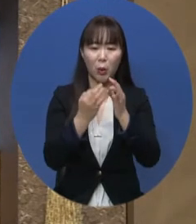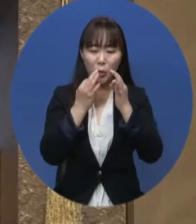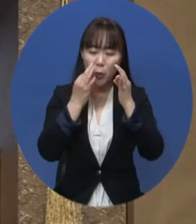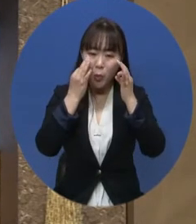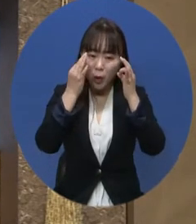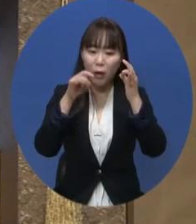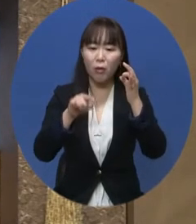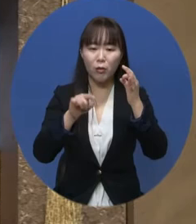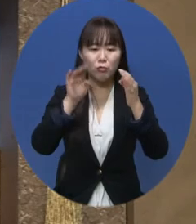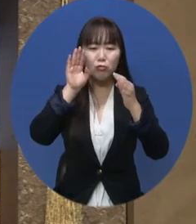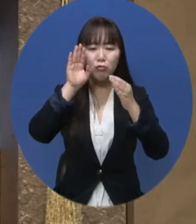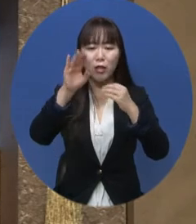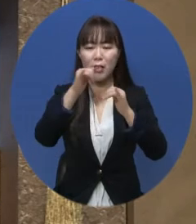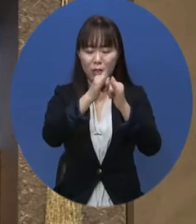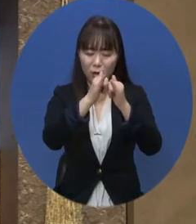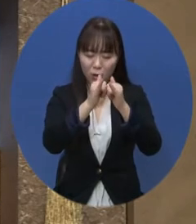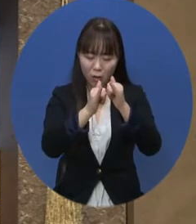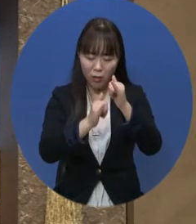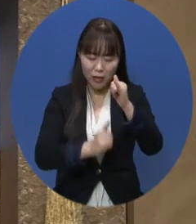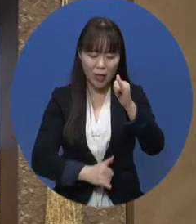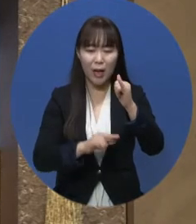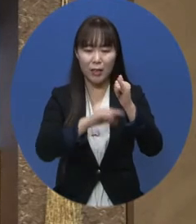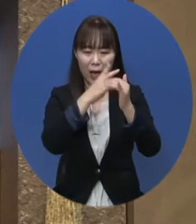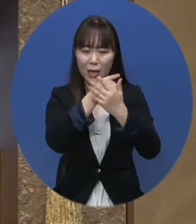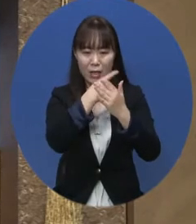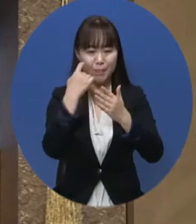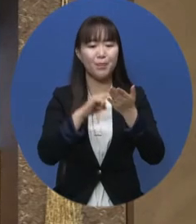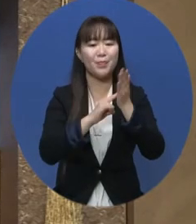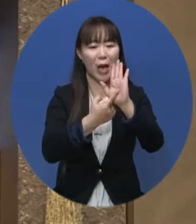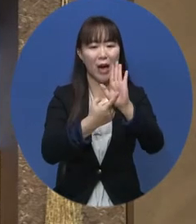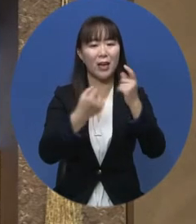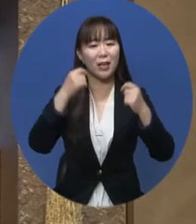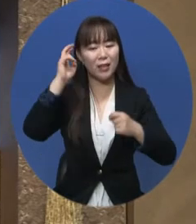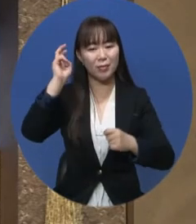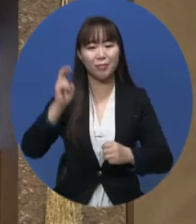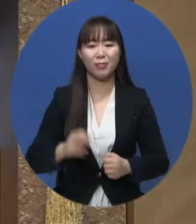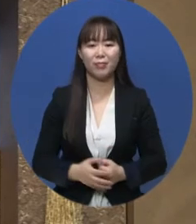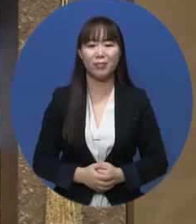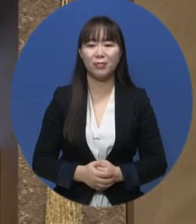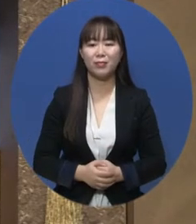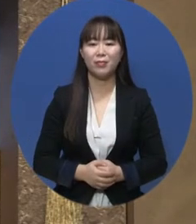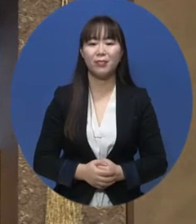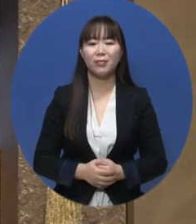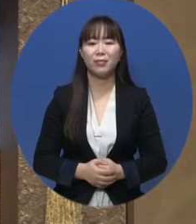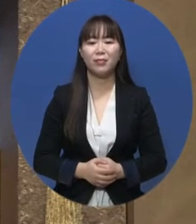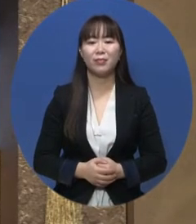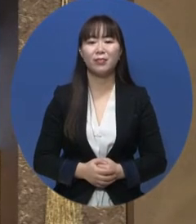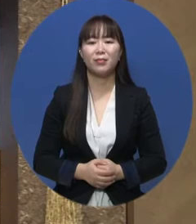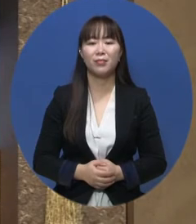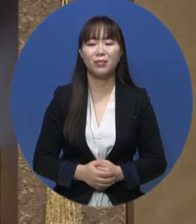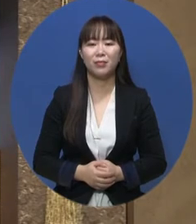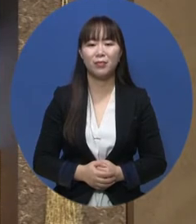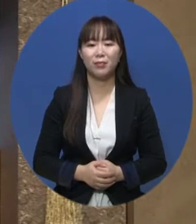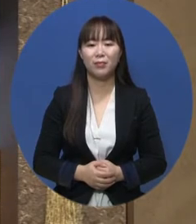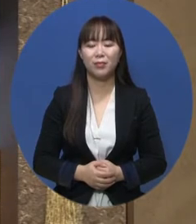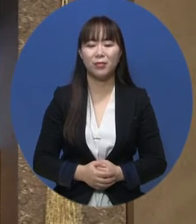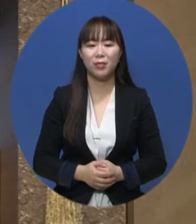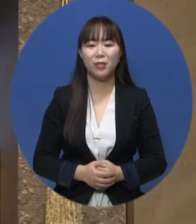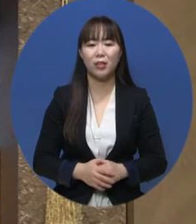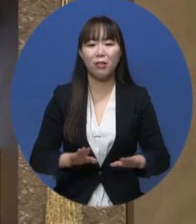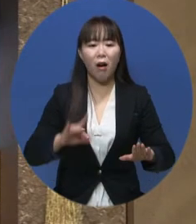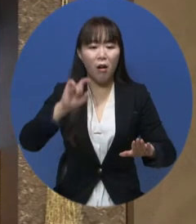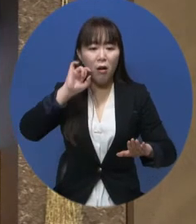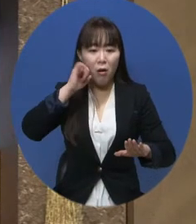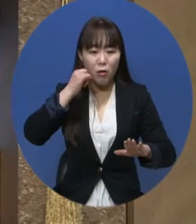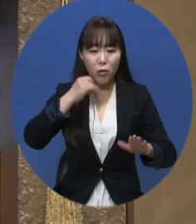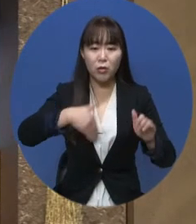점은 나중에 역사가 또 네. 입증해 주리라고 생각이 됩니다. 예. 또 이렇게 어려운 일이